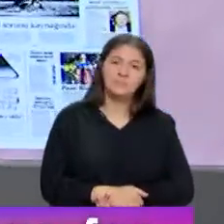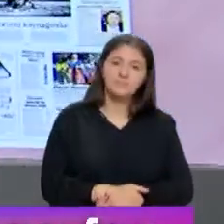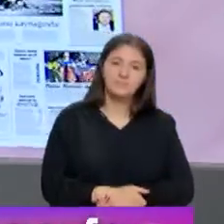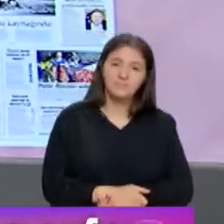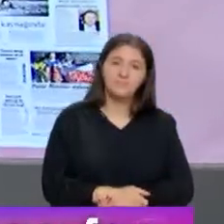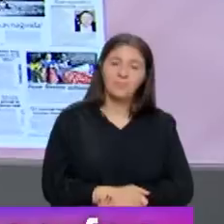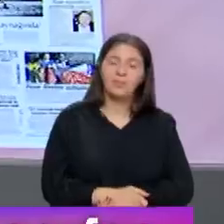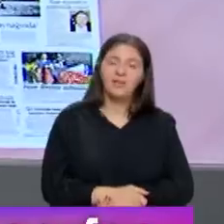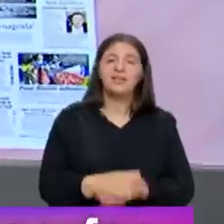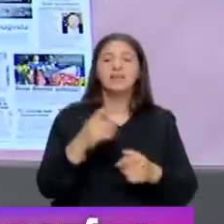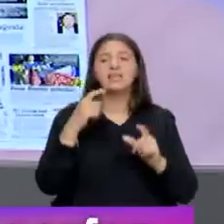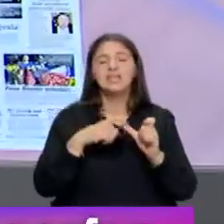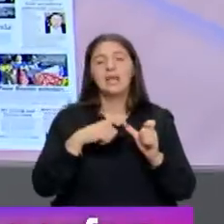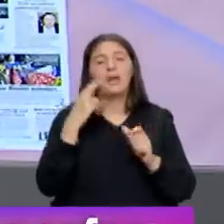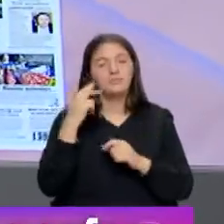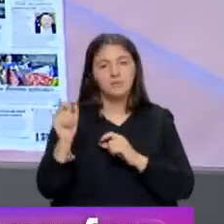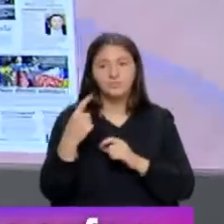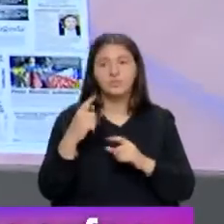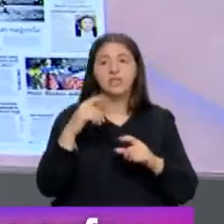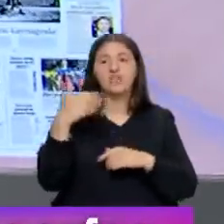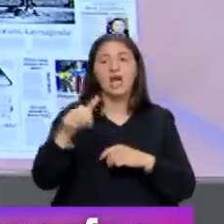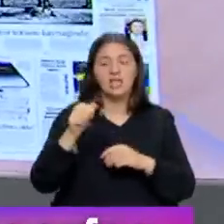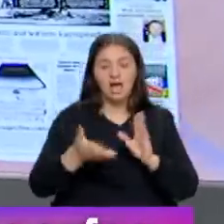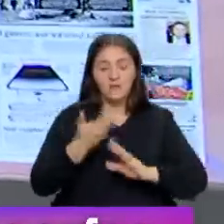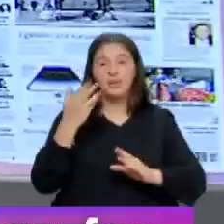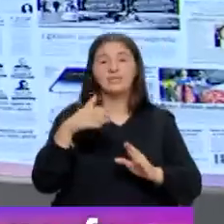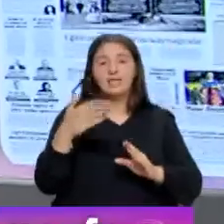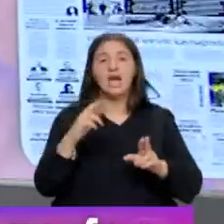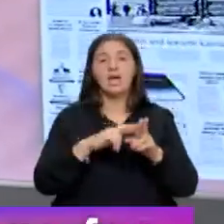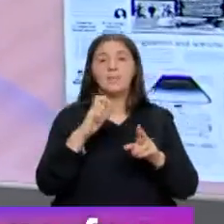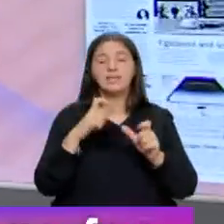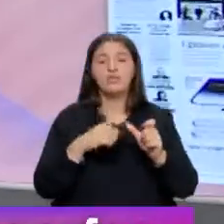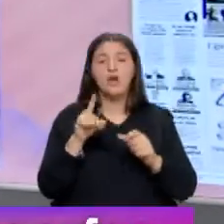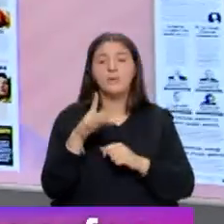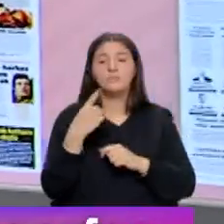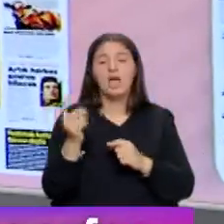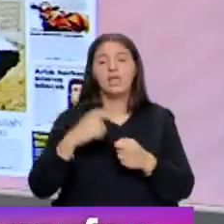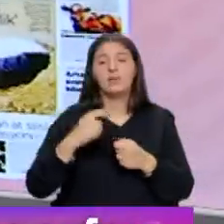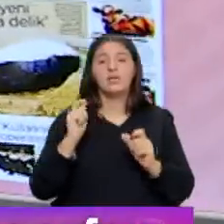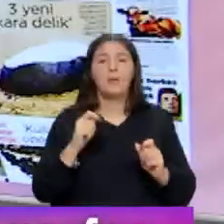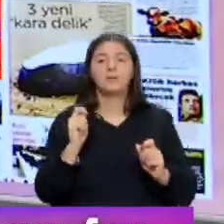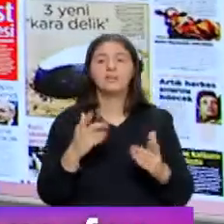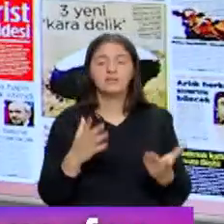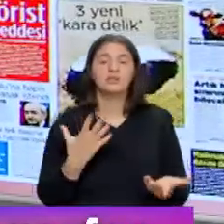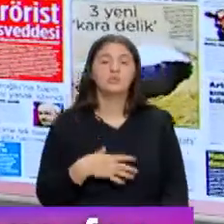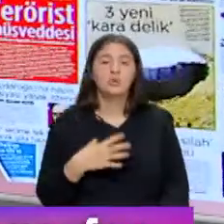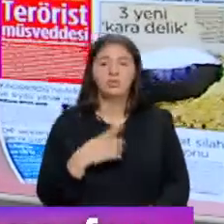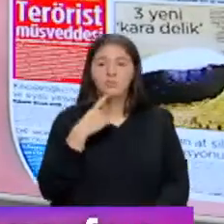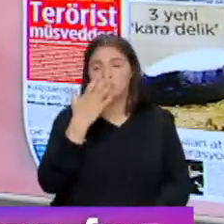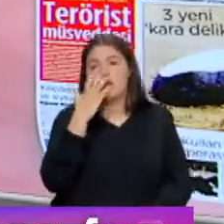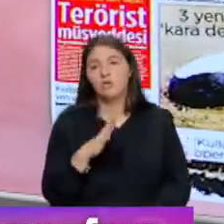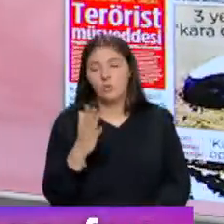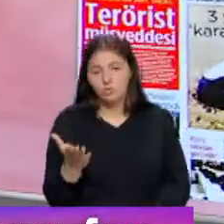şimdi Sinem hanım yazmış taşeronun kaldırılıp yerine KPSS ile 15.000 atama yapılmasını istiyoruz